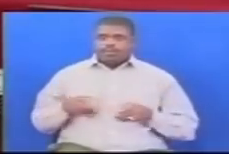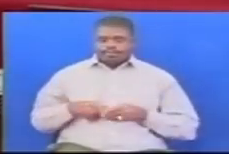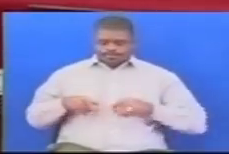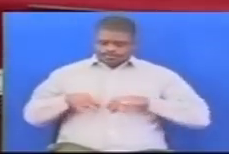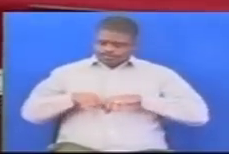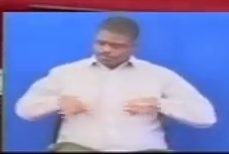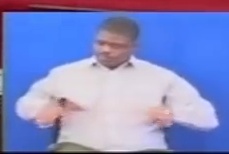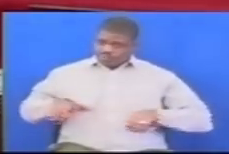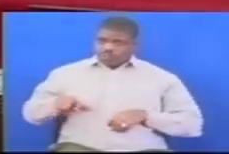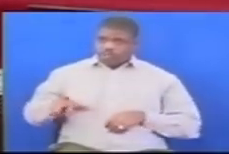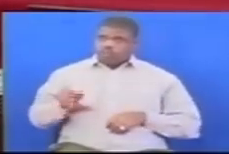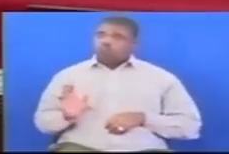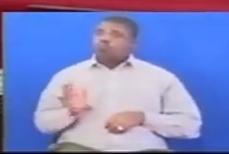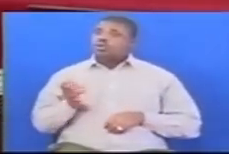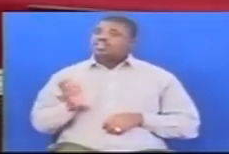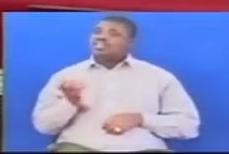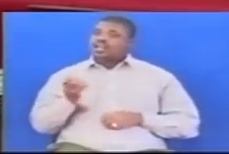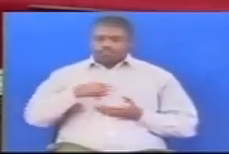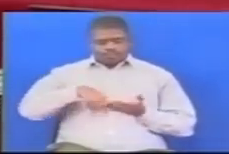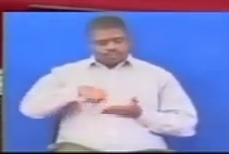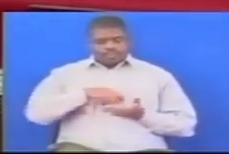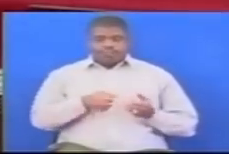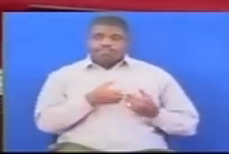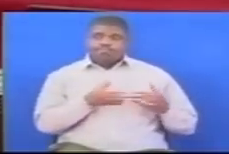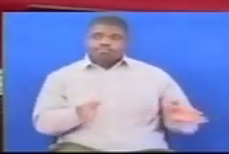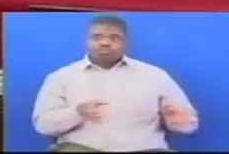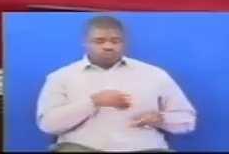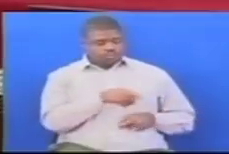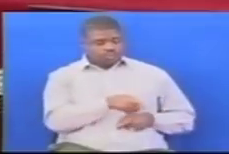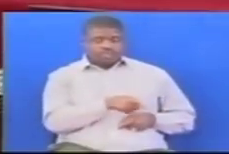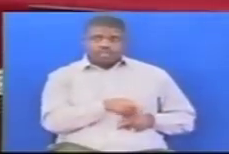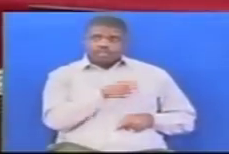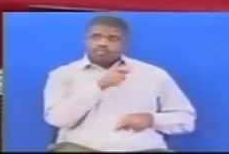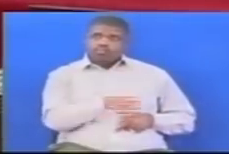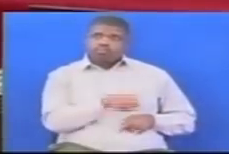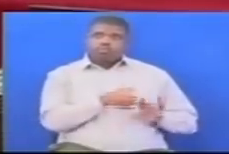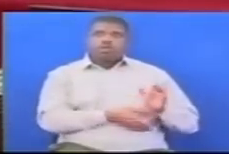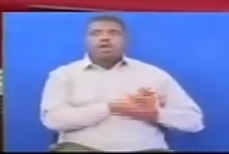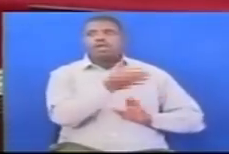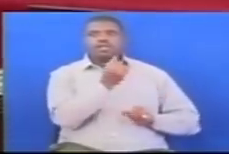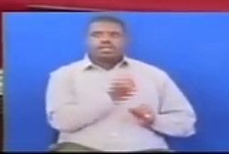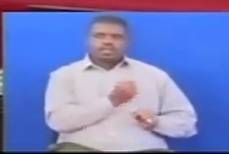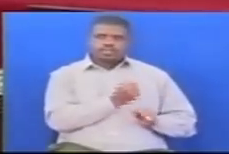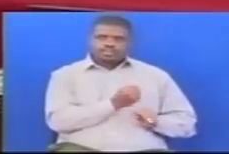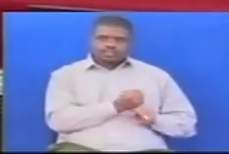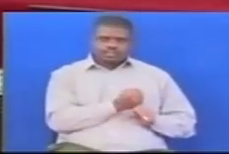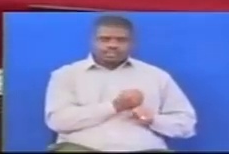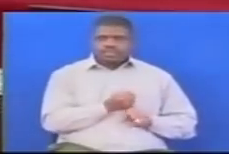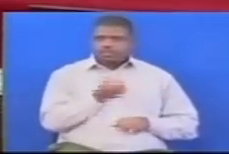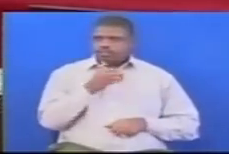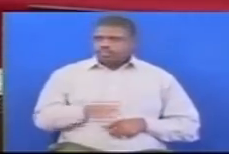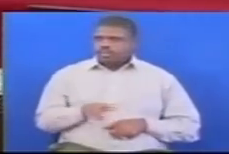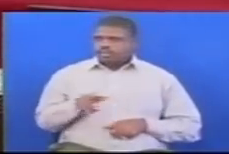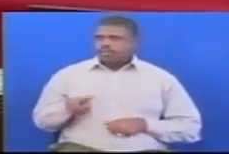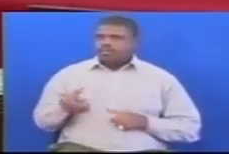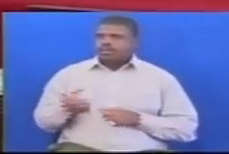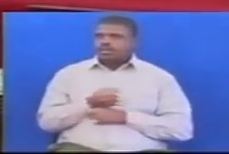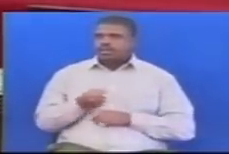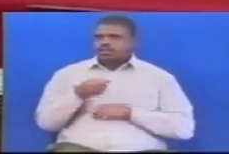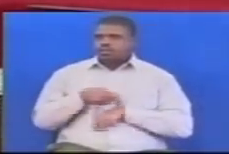mabomba ya Muheza mjini yaanze kufumuliwa ili mkandarasi aanze hiyo kazi na maji yaanze kupatikana